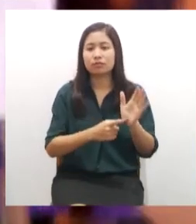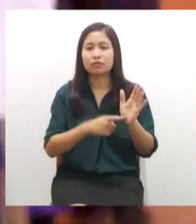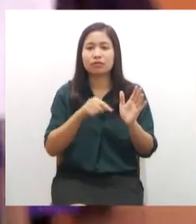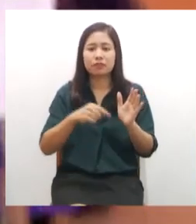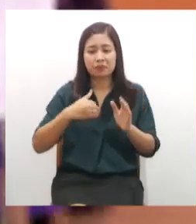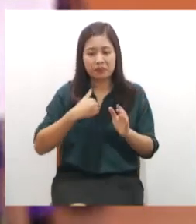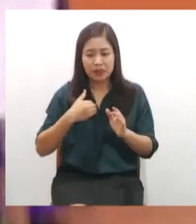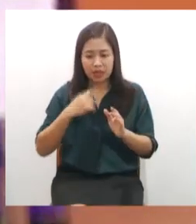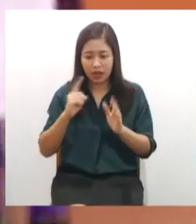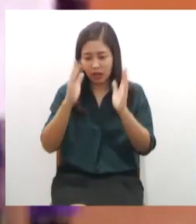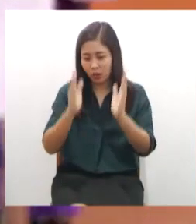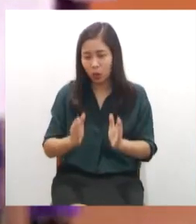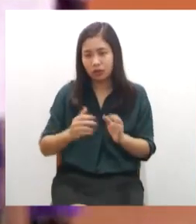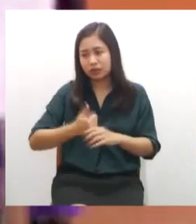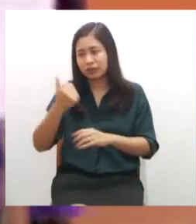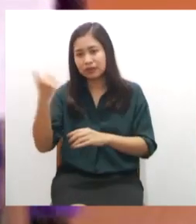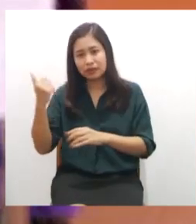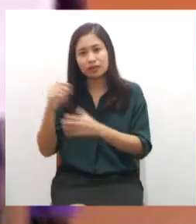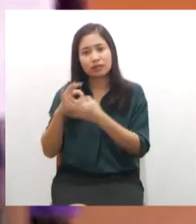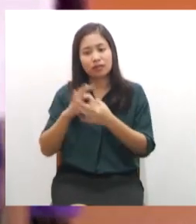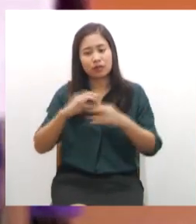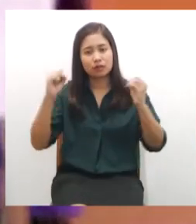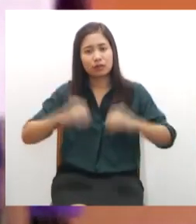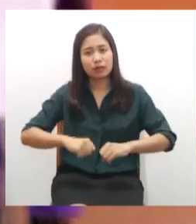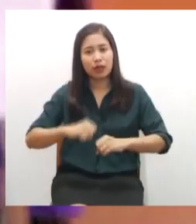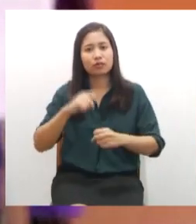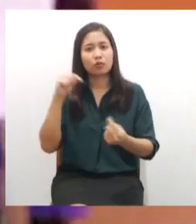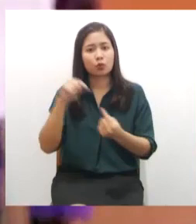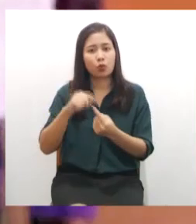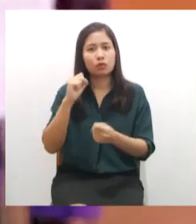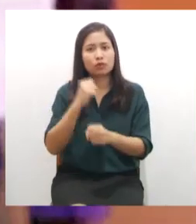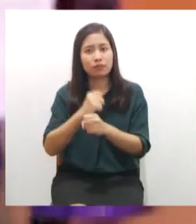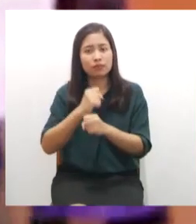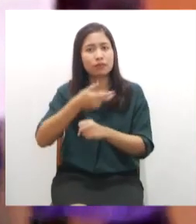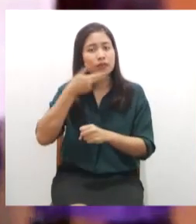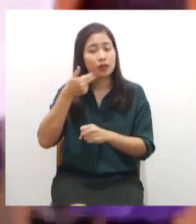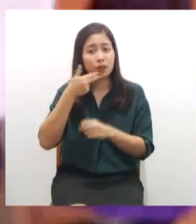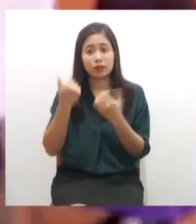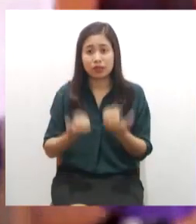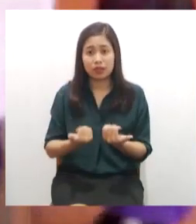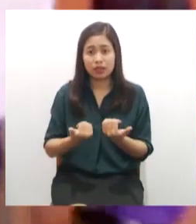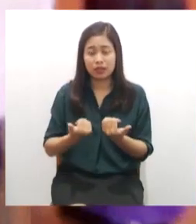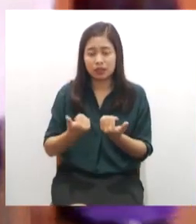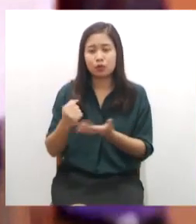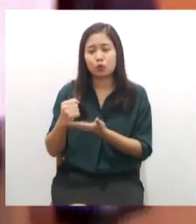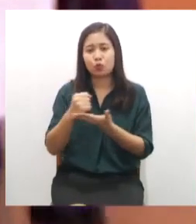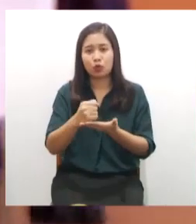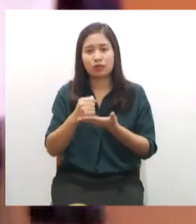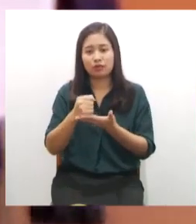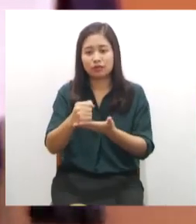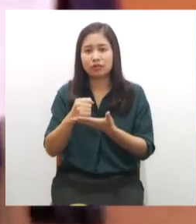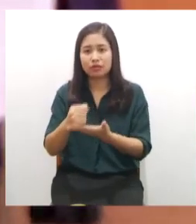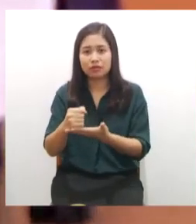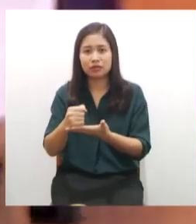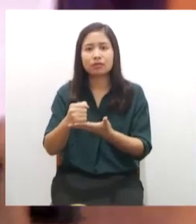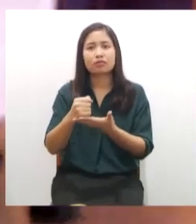มีบุคลากรครูท่านอื่นนะคะที่มีความสามารถนะคะในเรื่องของการทำขนมตรงนี้ก็จะมาช่วยนะคะช่วยส